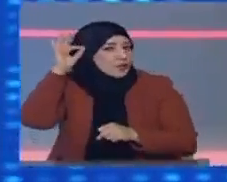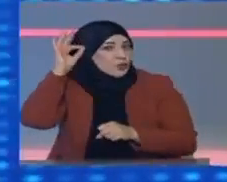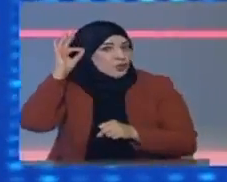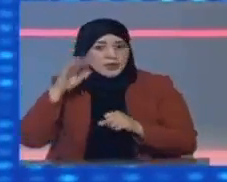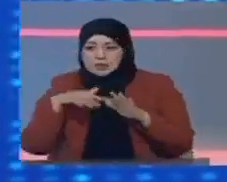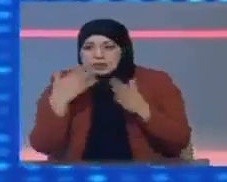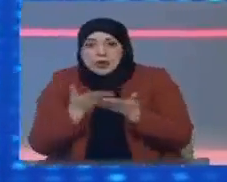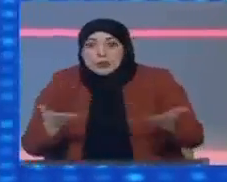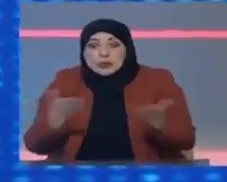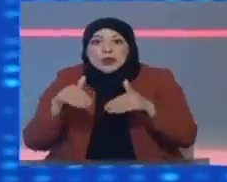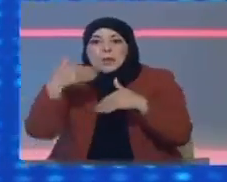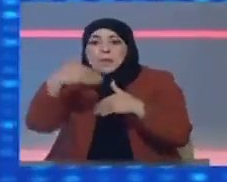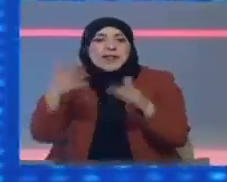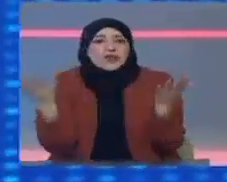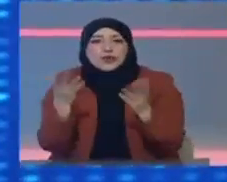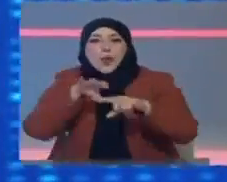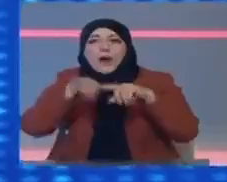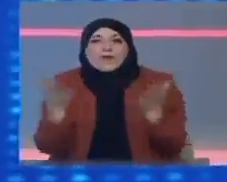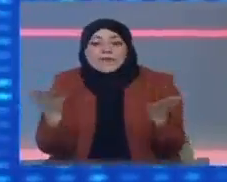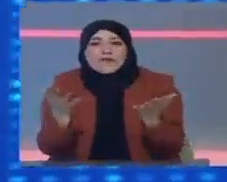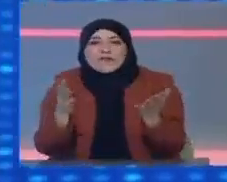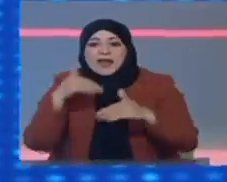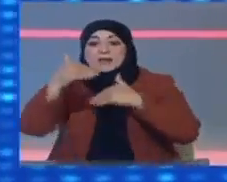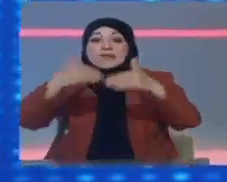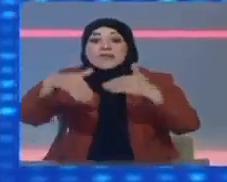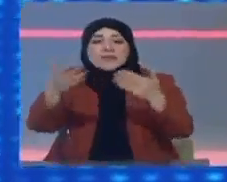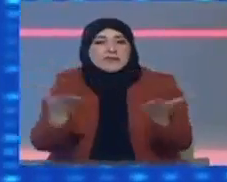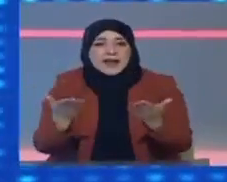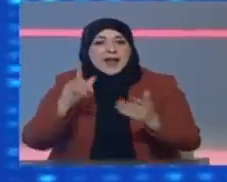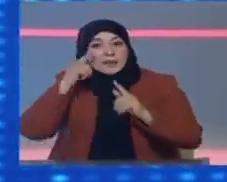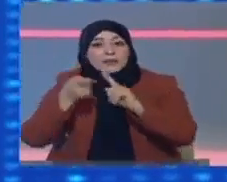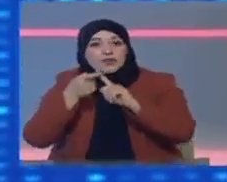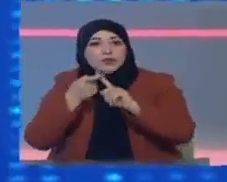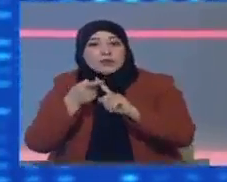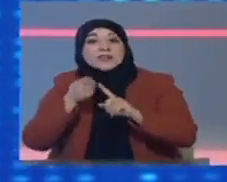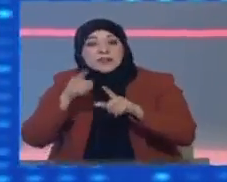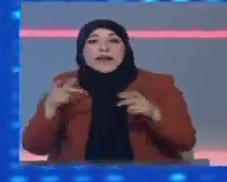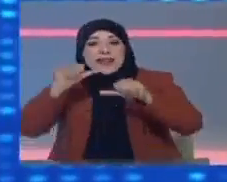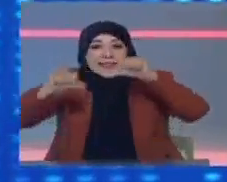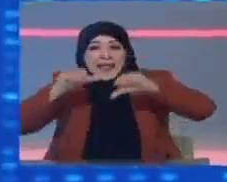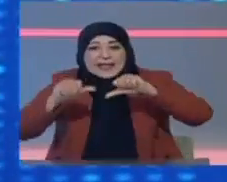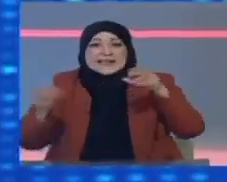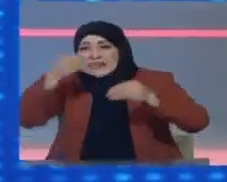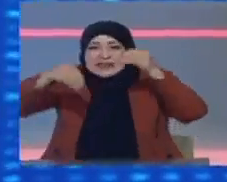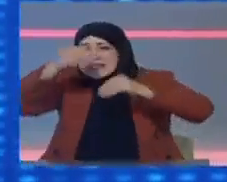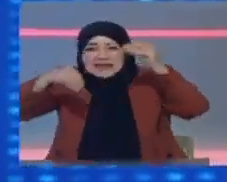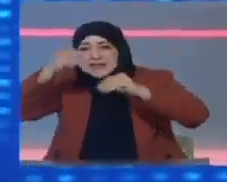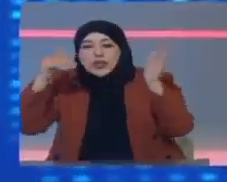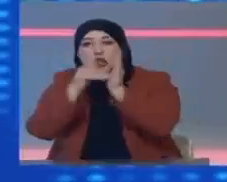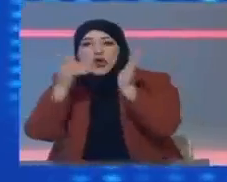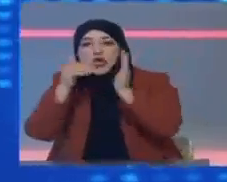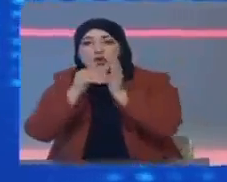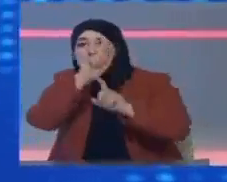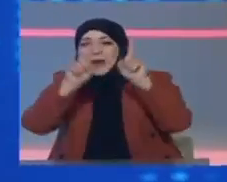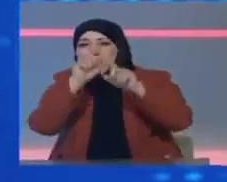يتجه مسار هذا الوباء في قادم الايام مع تكثيف قاعده التحليل اجابه عن هذه الاسئله وغيرها